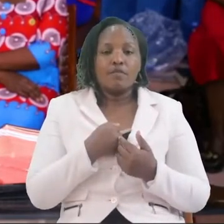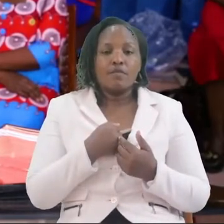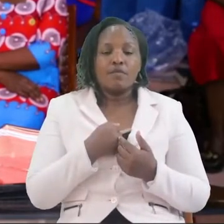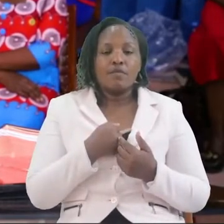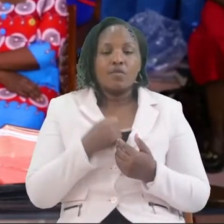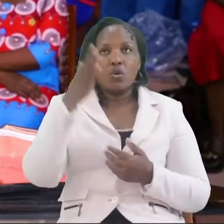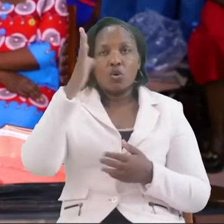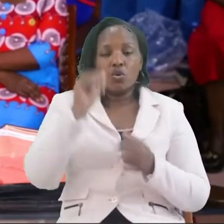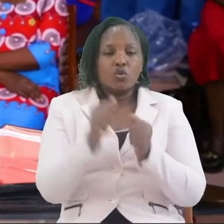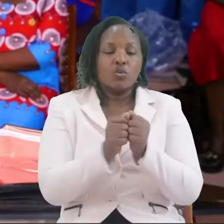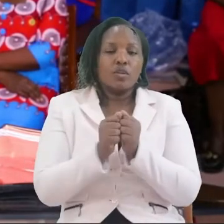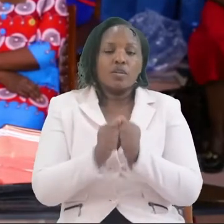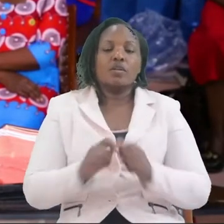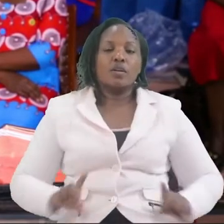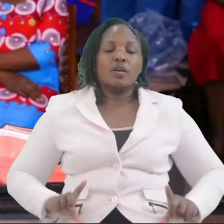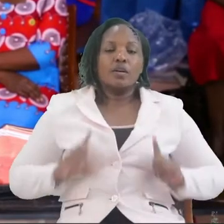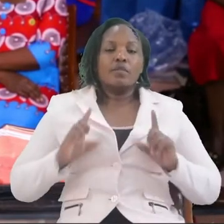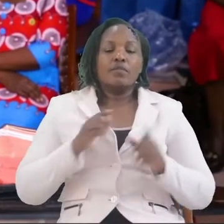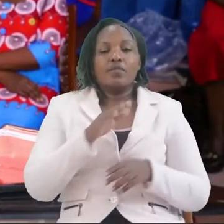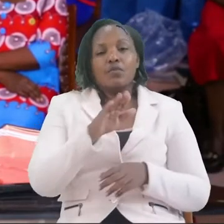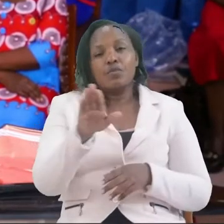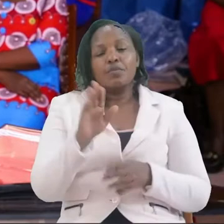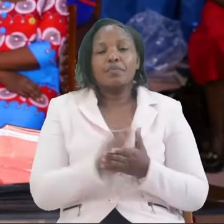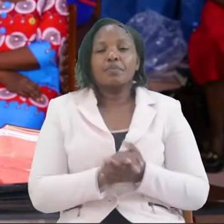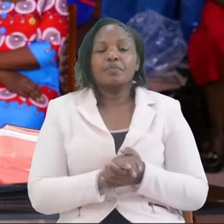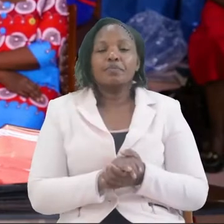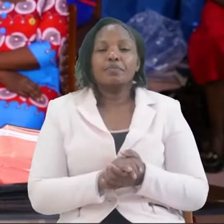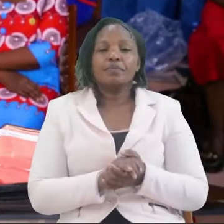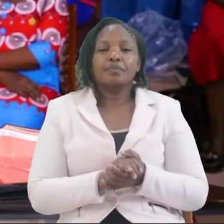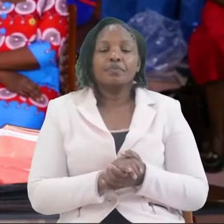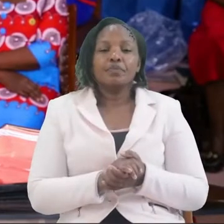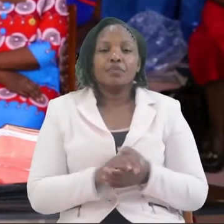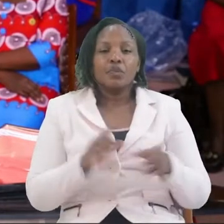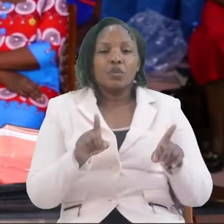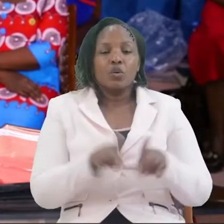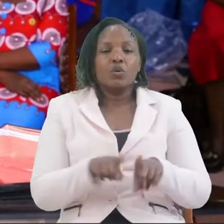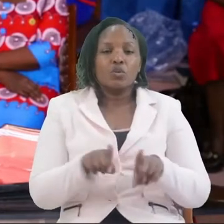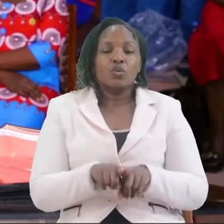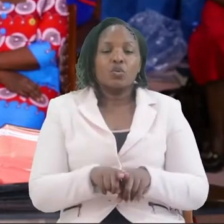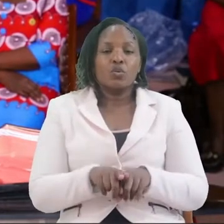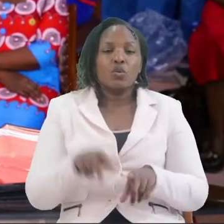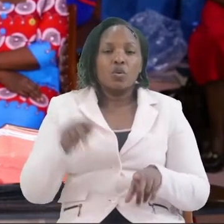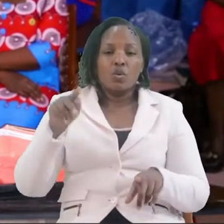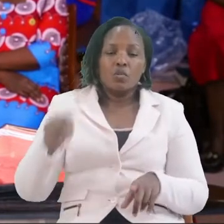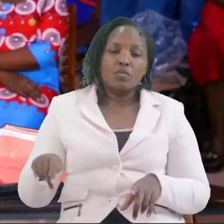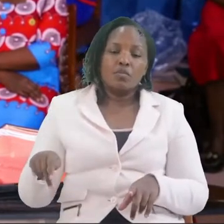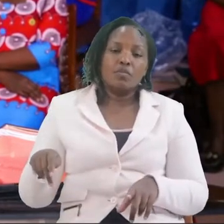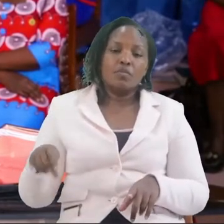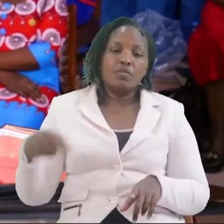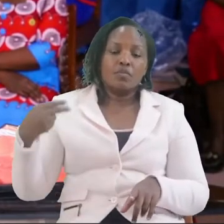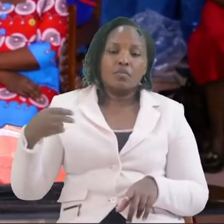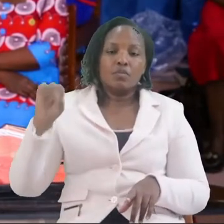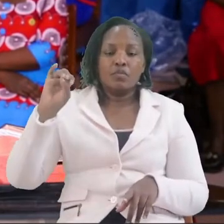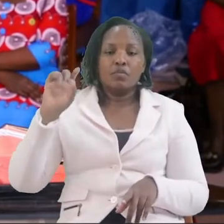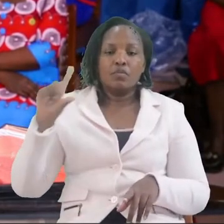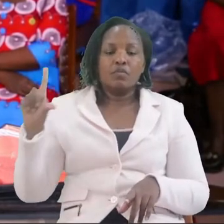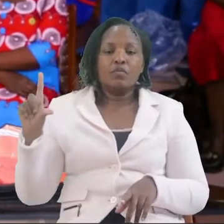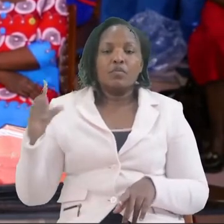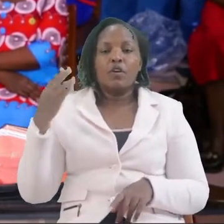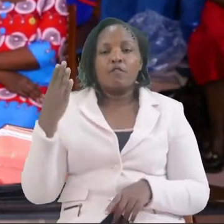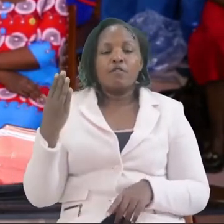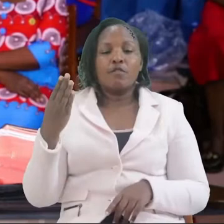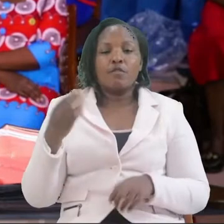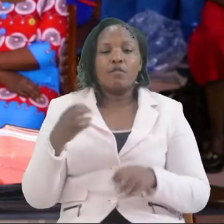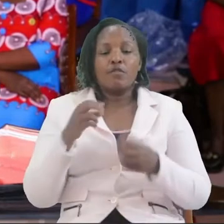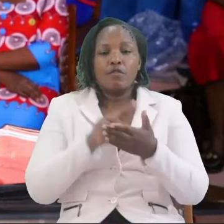na Mungu katika maisha yetu. Na pia katika kitabu cha Wafilipi 4 mstari